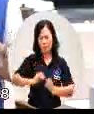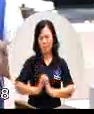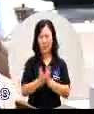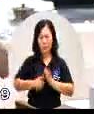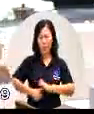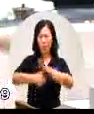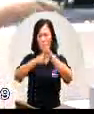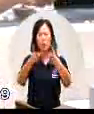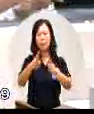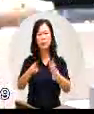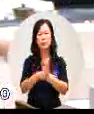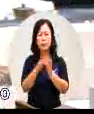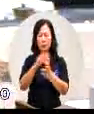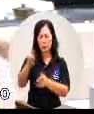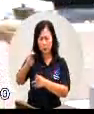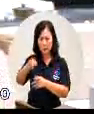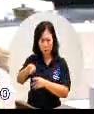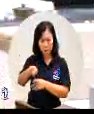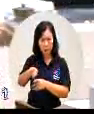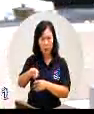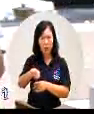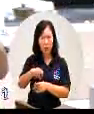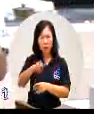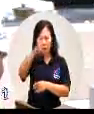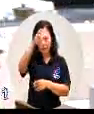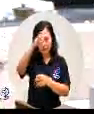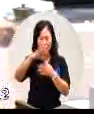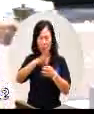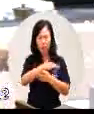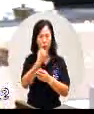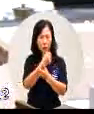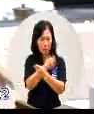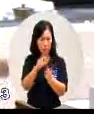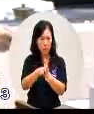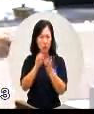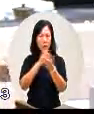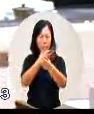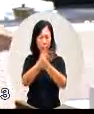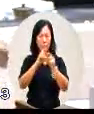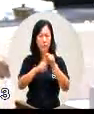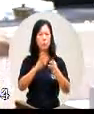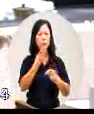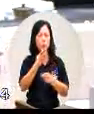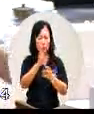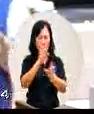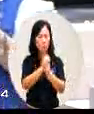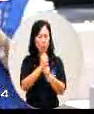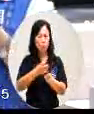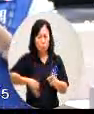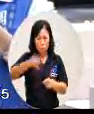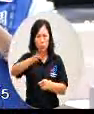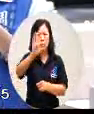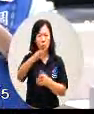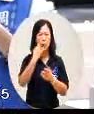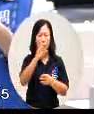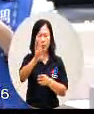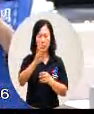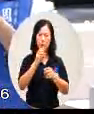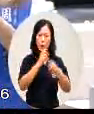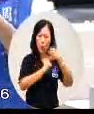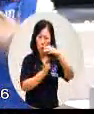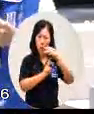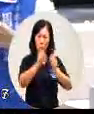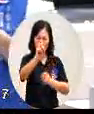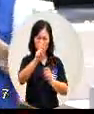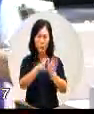少哎、欸，以此为镜，阿、啊、免开偌济，啊中央买单给出，因为这那是国道十号的嘛吼，你